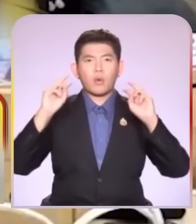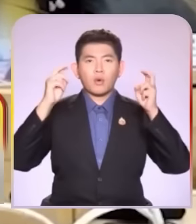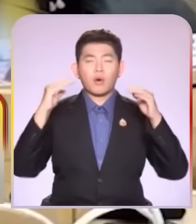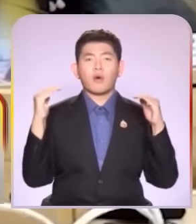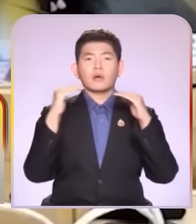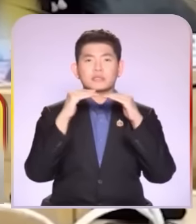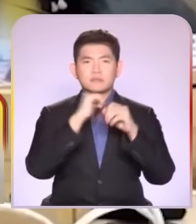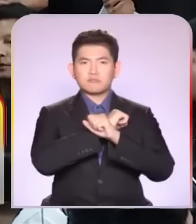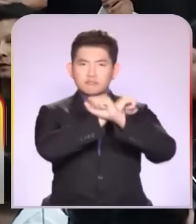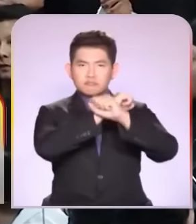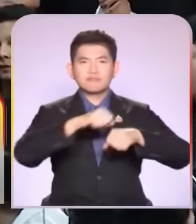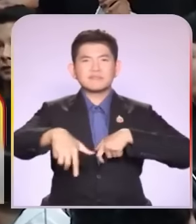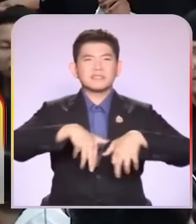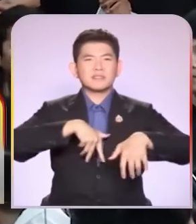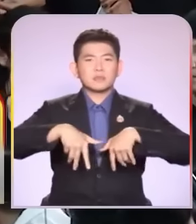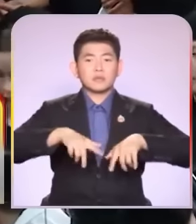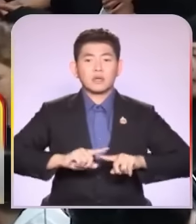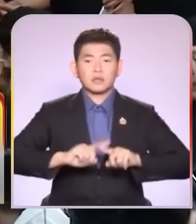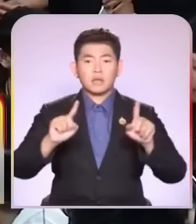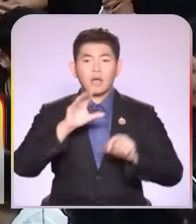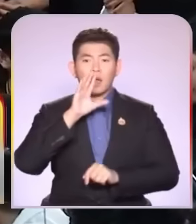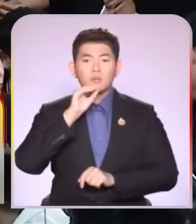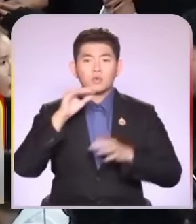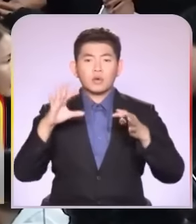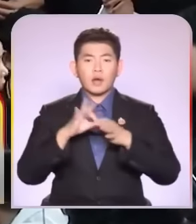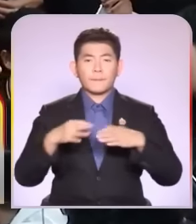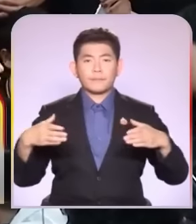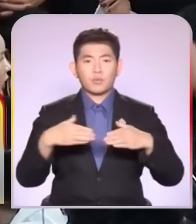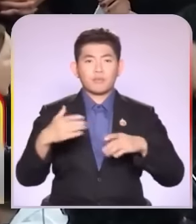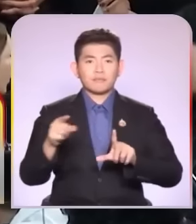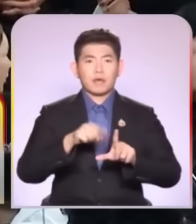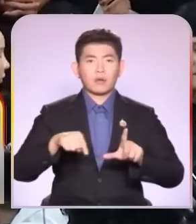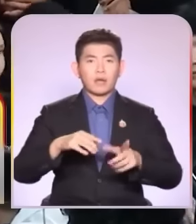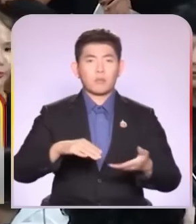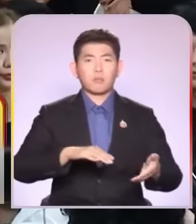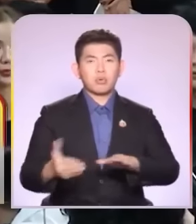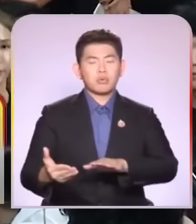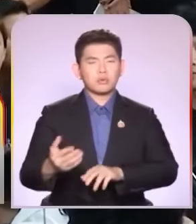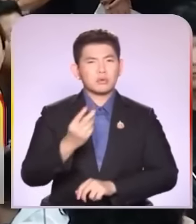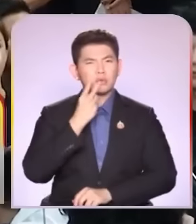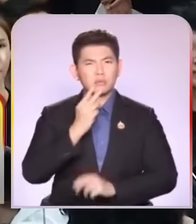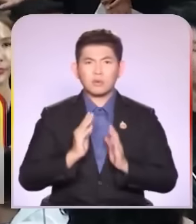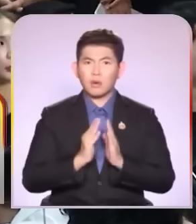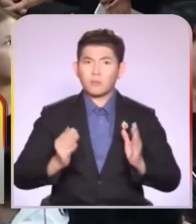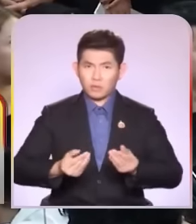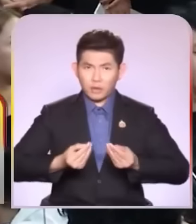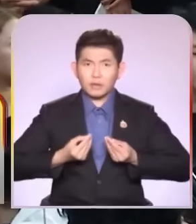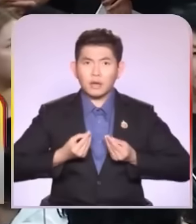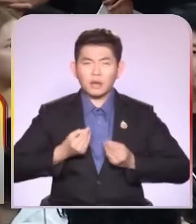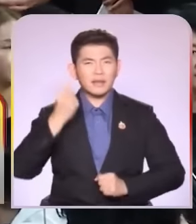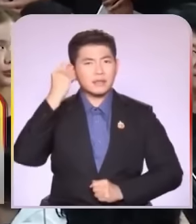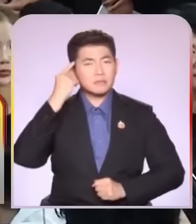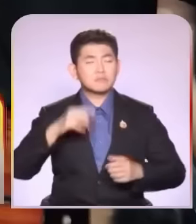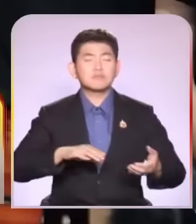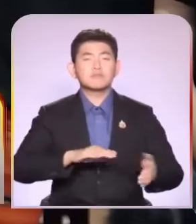าพของประชาชนแต่มีบางช่วงพูดถึงการยุบพรรคก้าวไกลทำนองว่าน่าจะต้องขอบคุณตนเองที่มีความเห็น